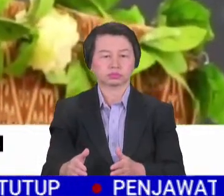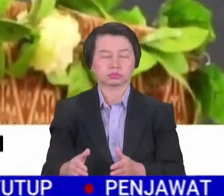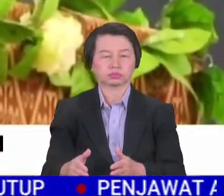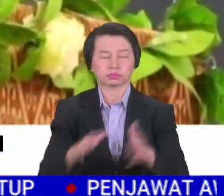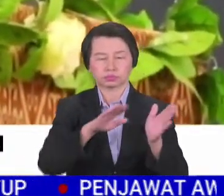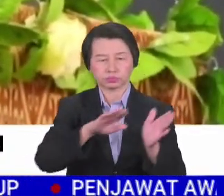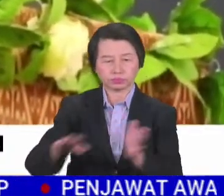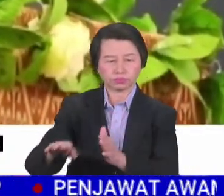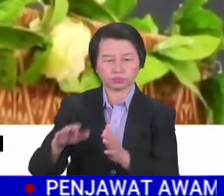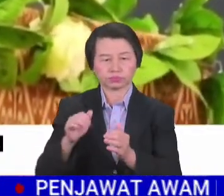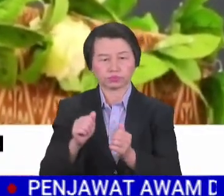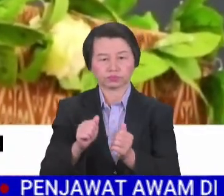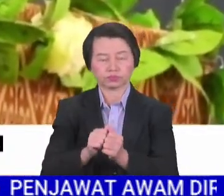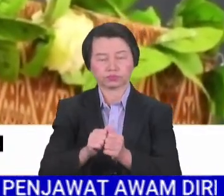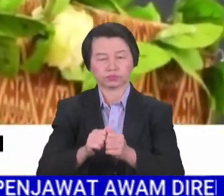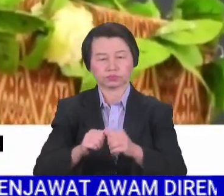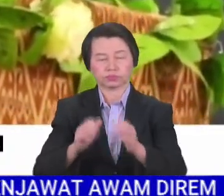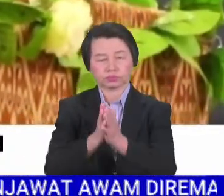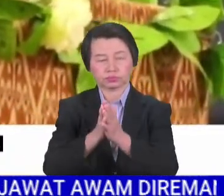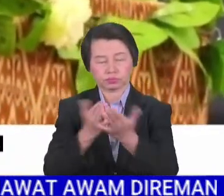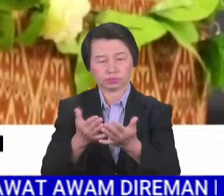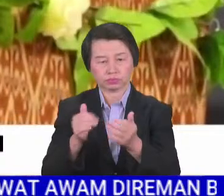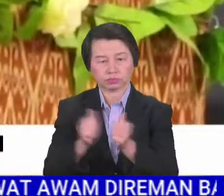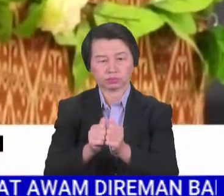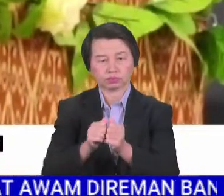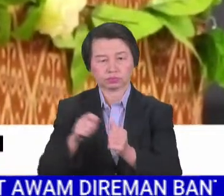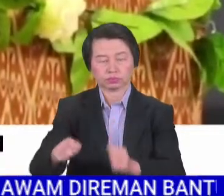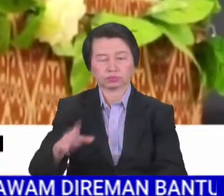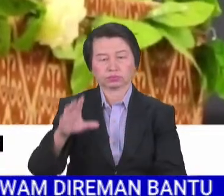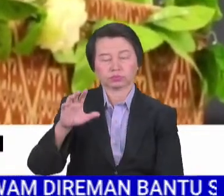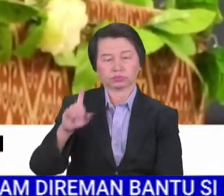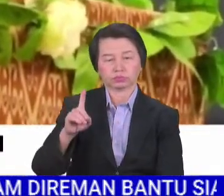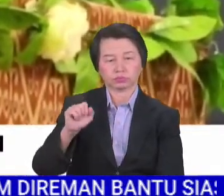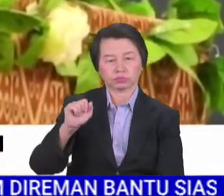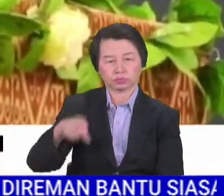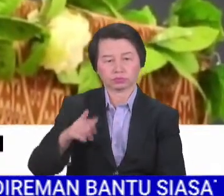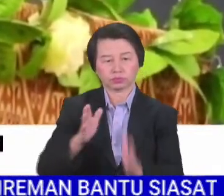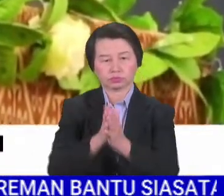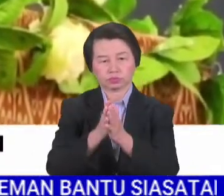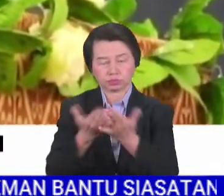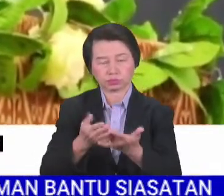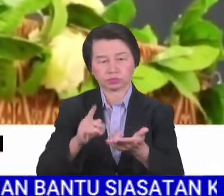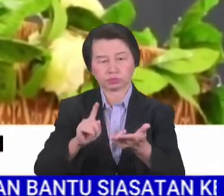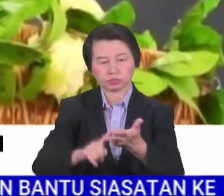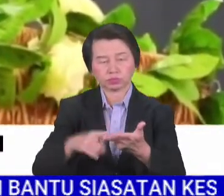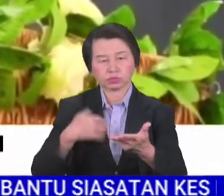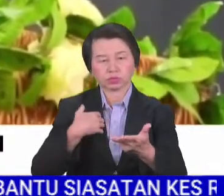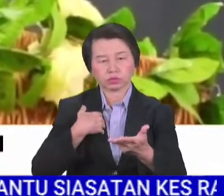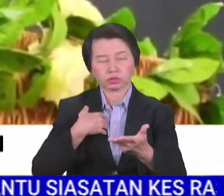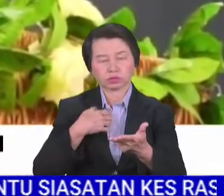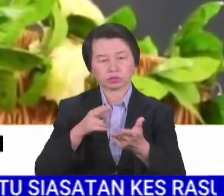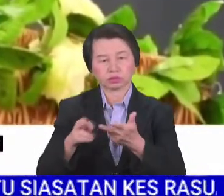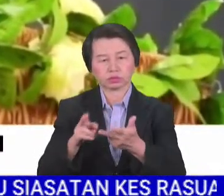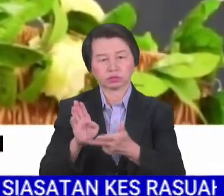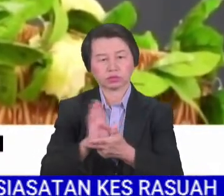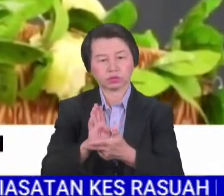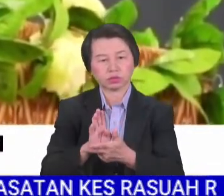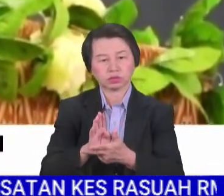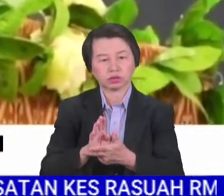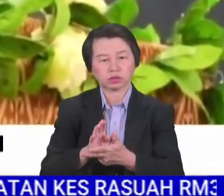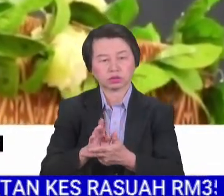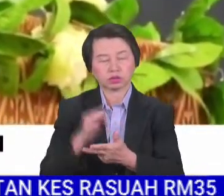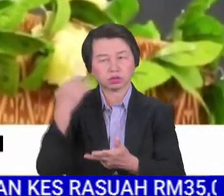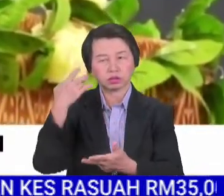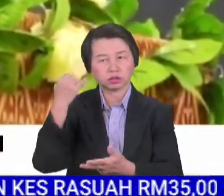Selain menyediakan buku teks, buku teliti, buku panduan untuk guru serta alat-alat bantuan